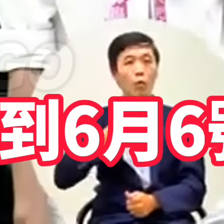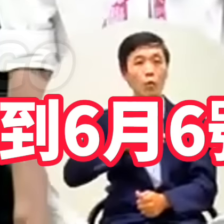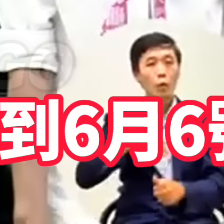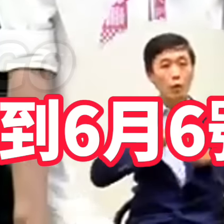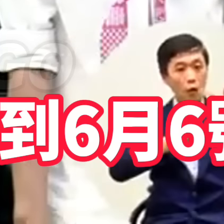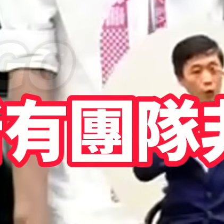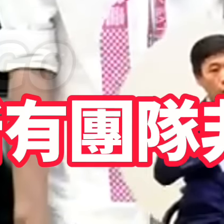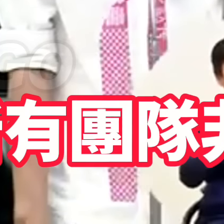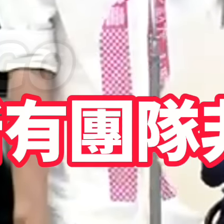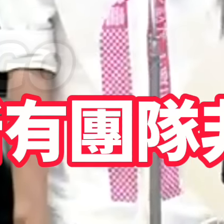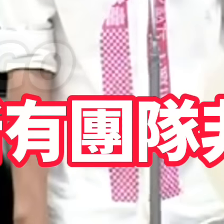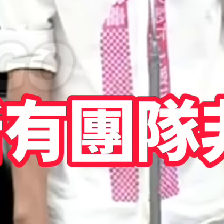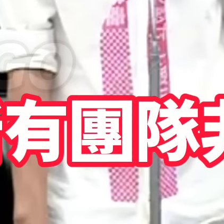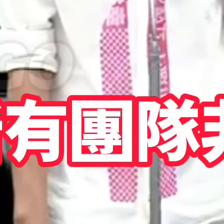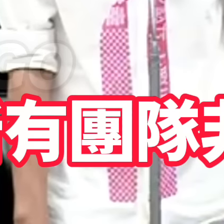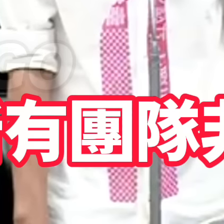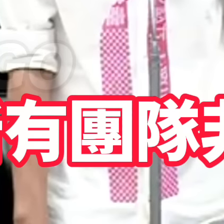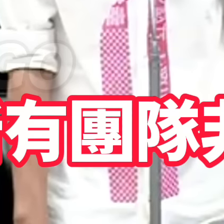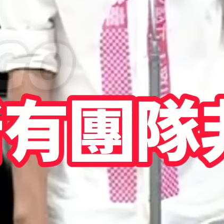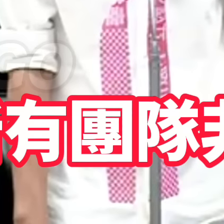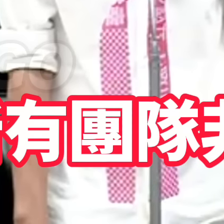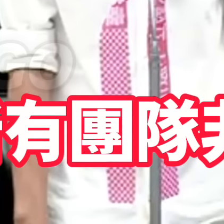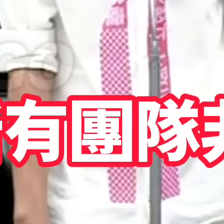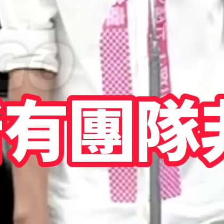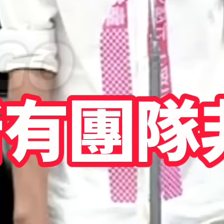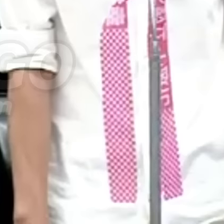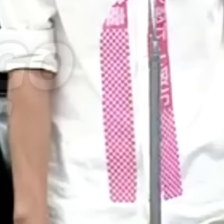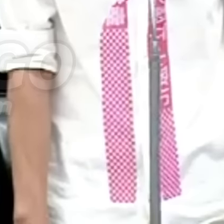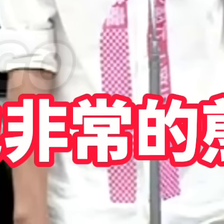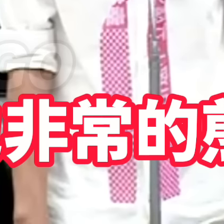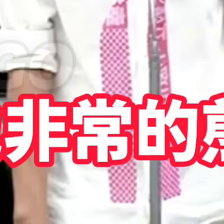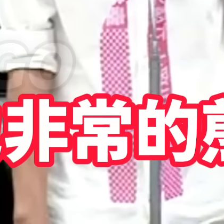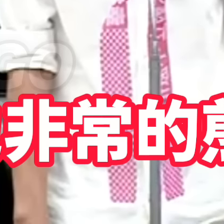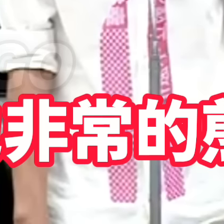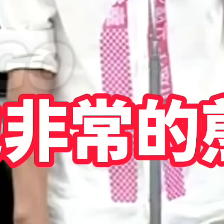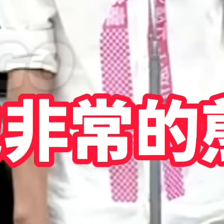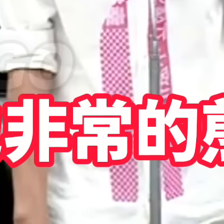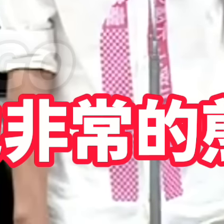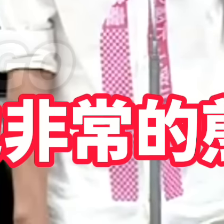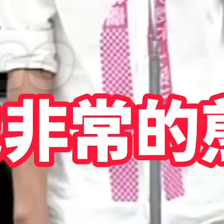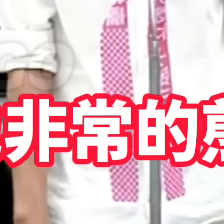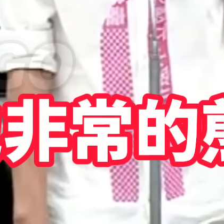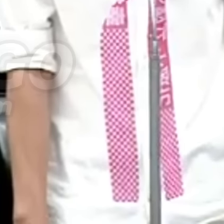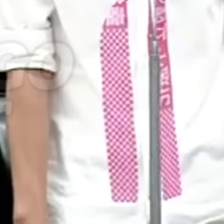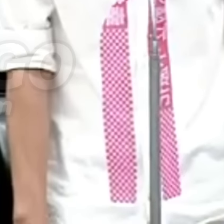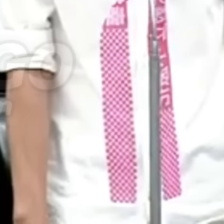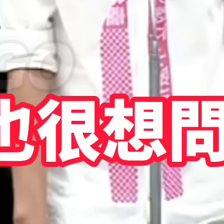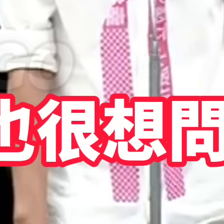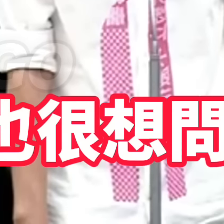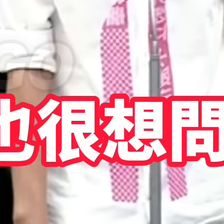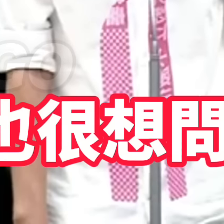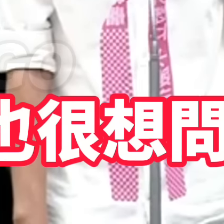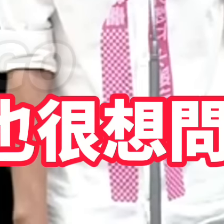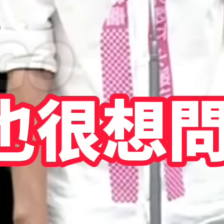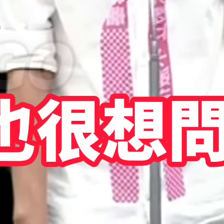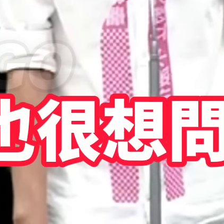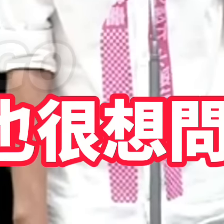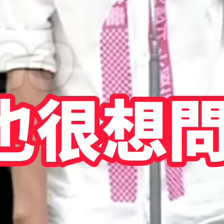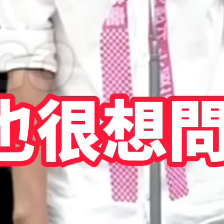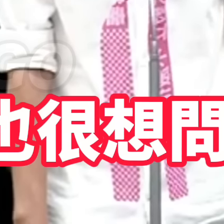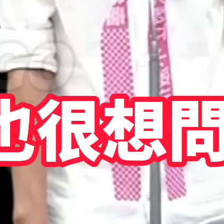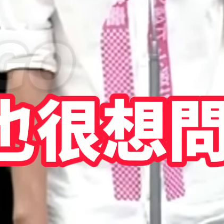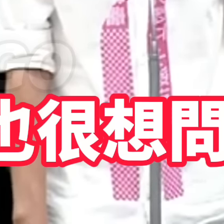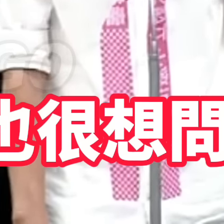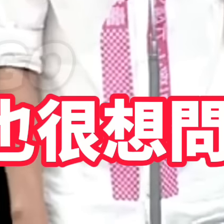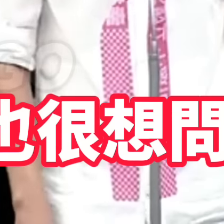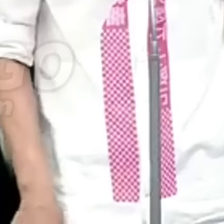6月6号这个日子，让我们所有团队非常艰辛，内心也非常的煎熬啦。所以本席